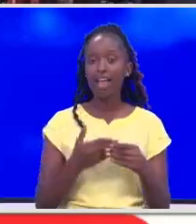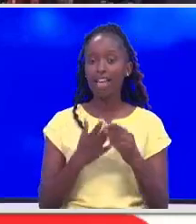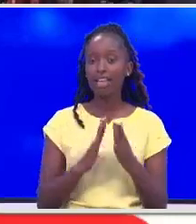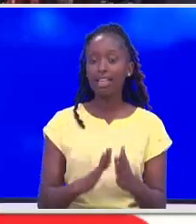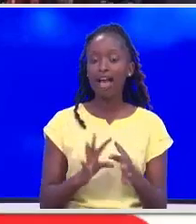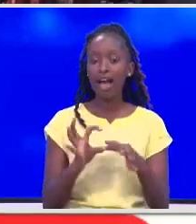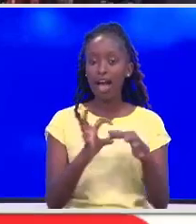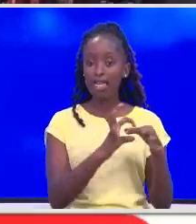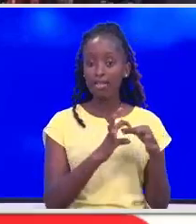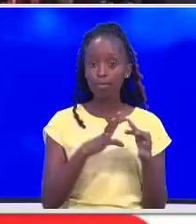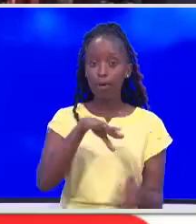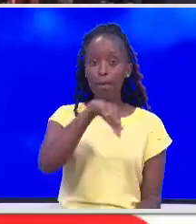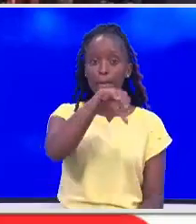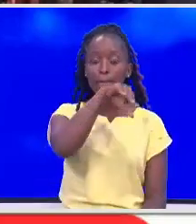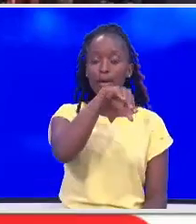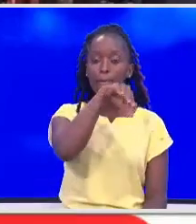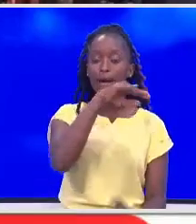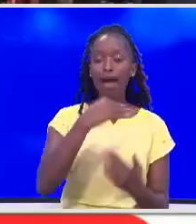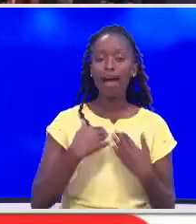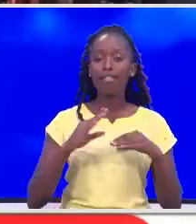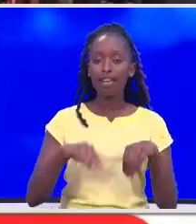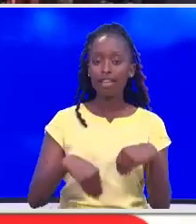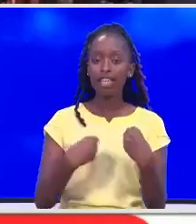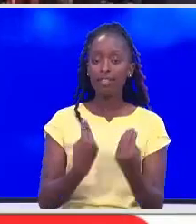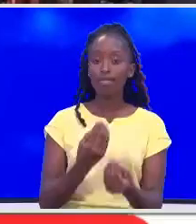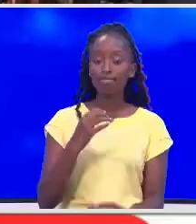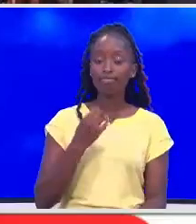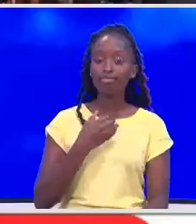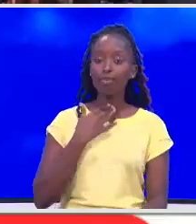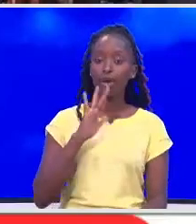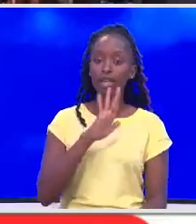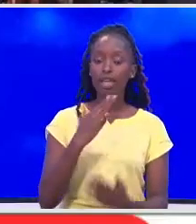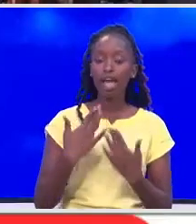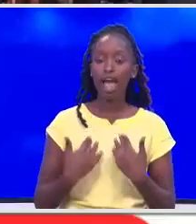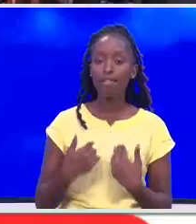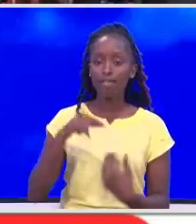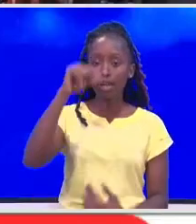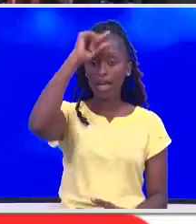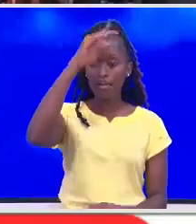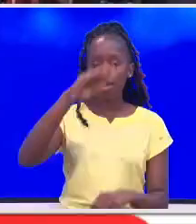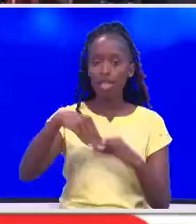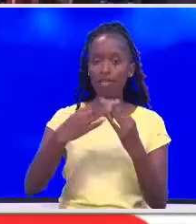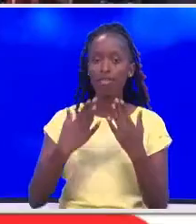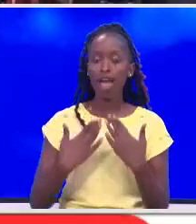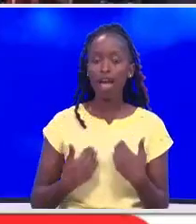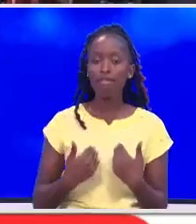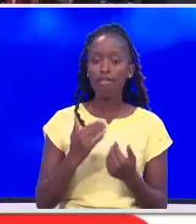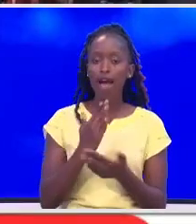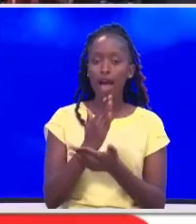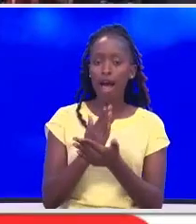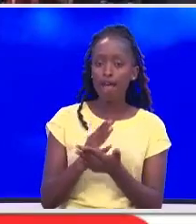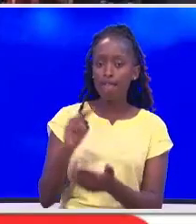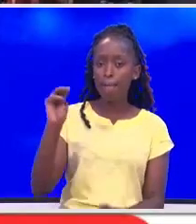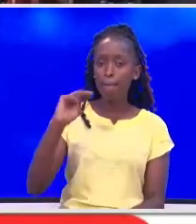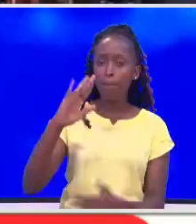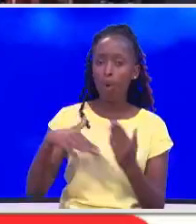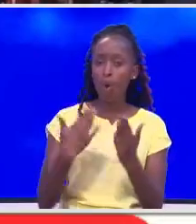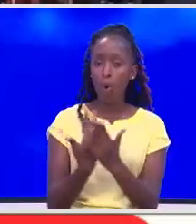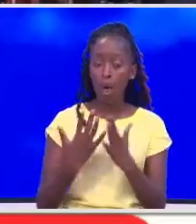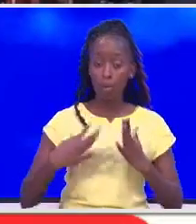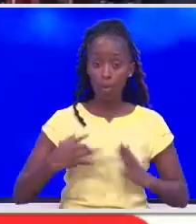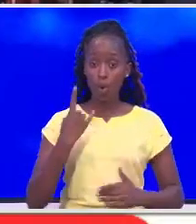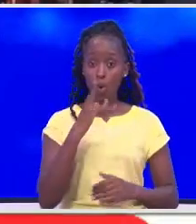One Kenya Raila Odinga ametoa wito kwa serikali kutoa fidia ya nusu milioni kwa kila mmoja ambaye aliathirika